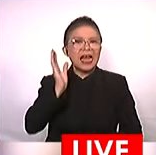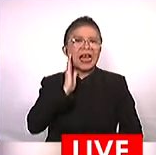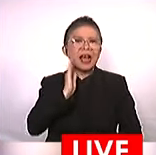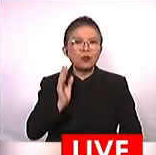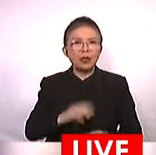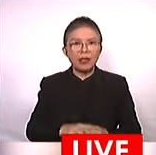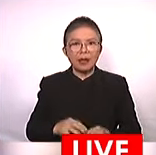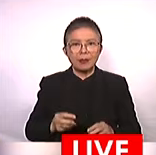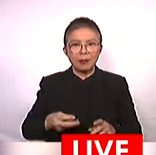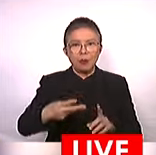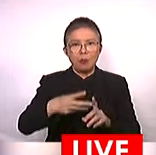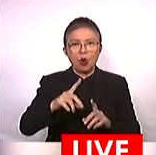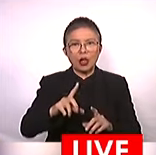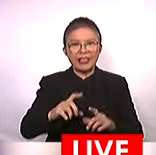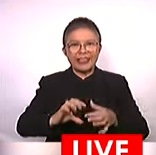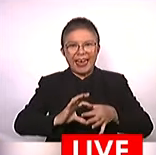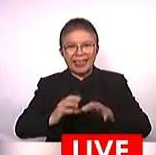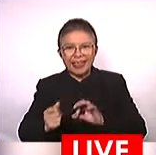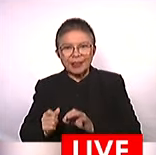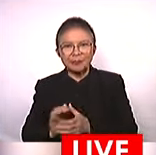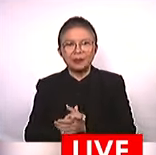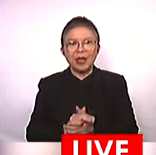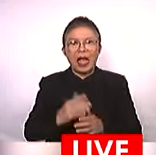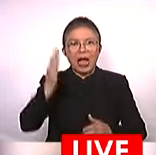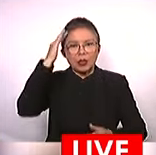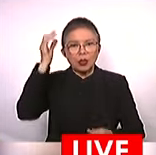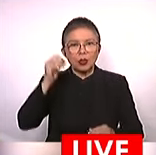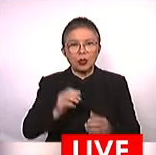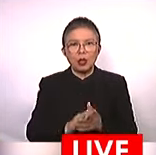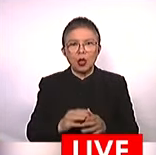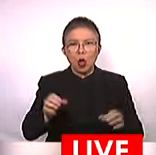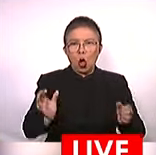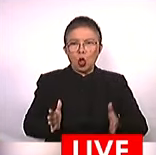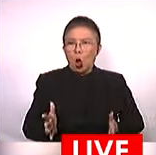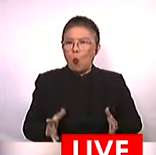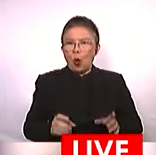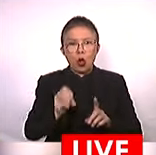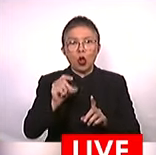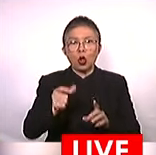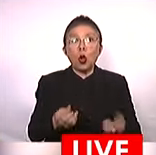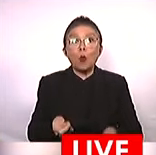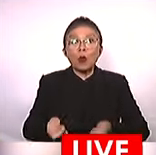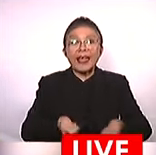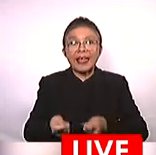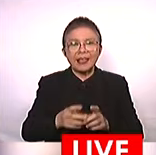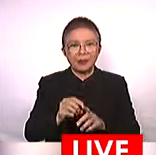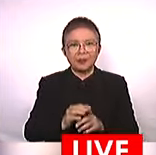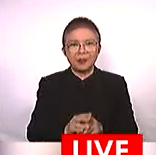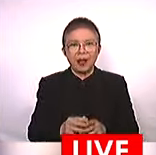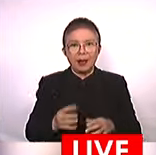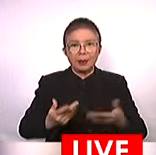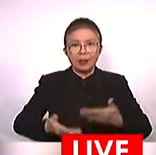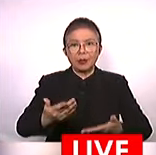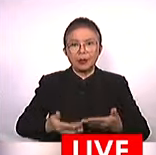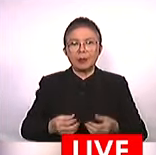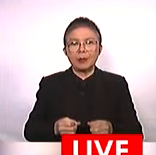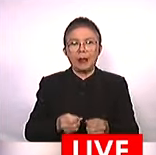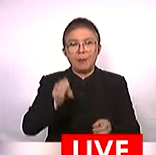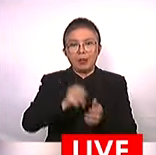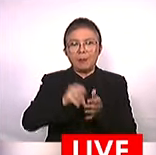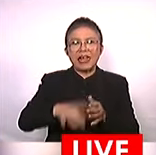ahli blockchain anak-anak muda yang ahli robotik anak-anak muda yang ahli perbankan